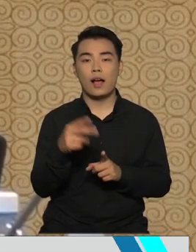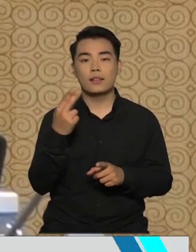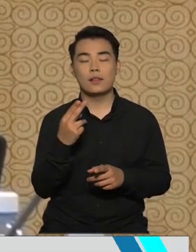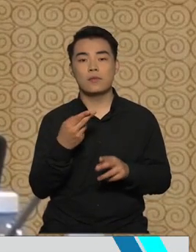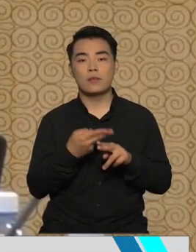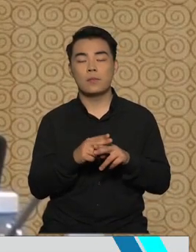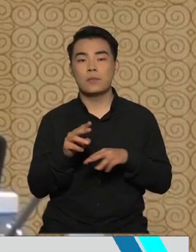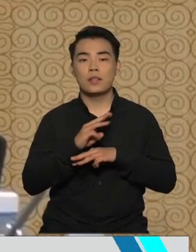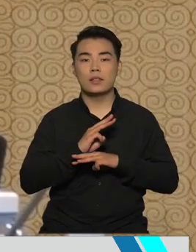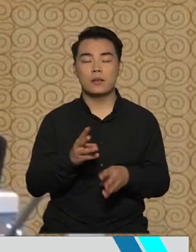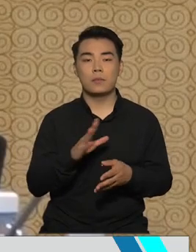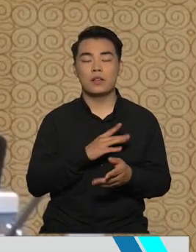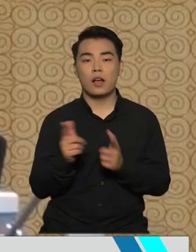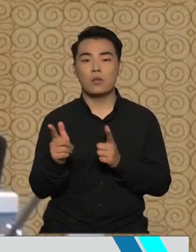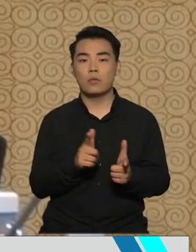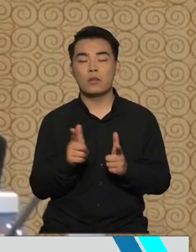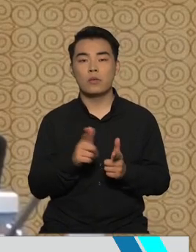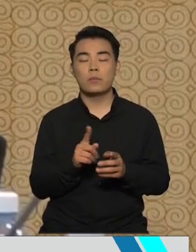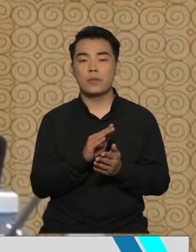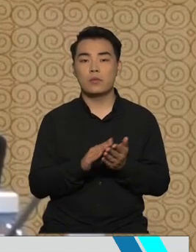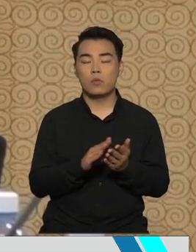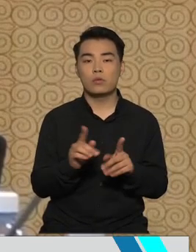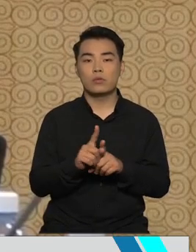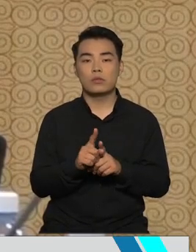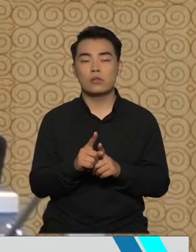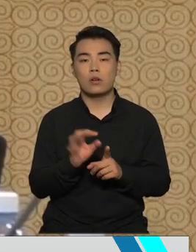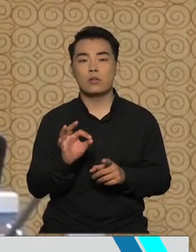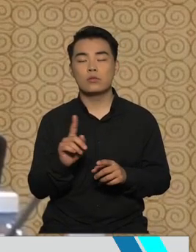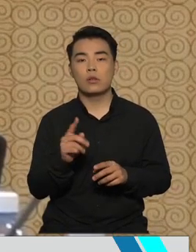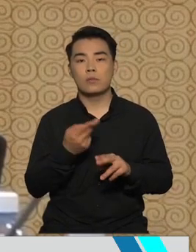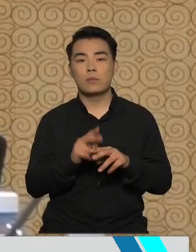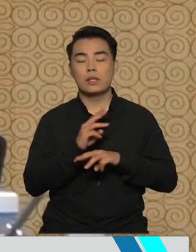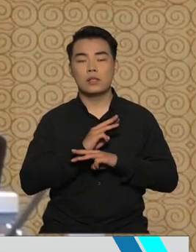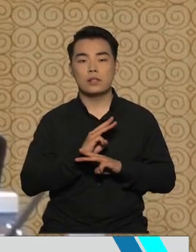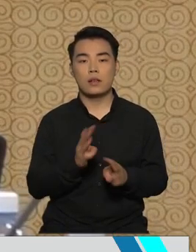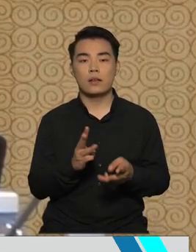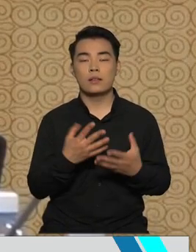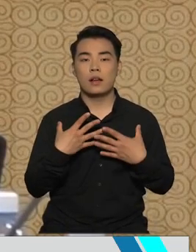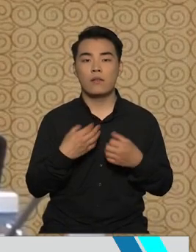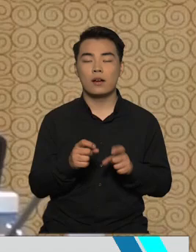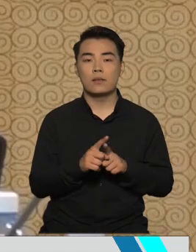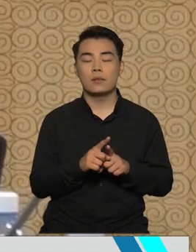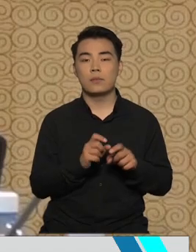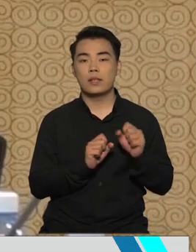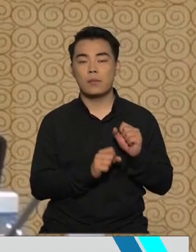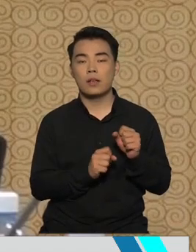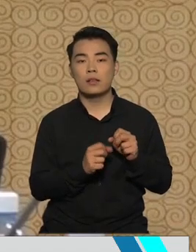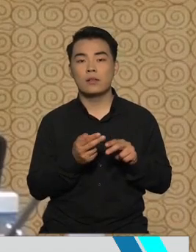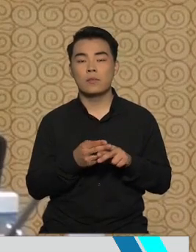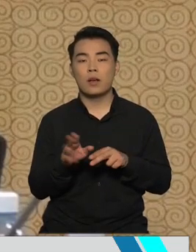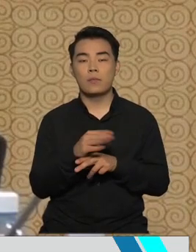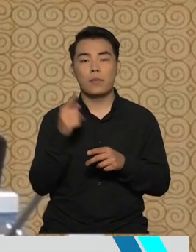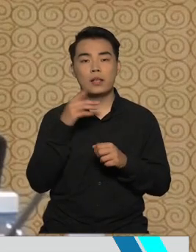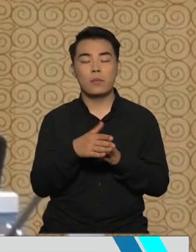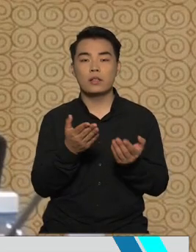имя министра надо будет подготовить письмо о том, что по министерству здравоохранения вообще нету